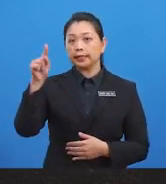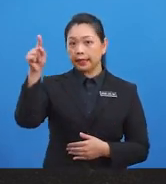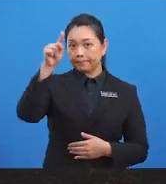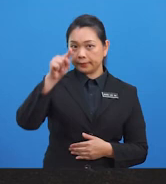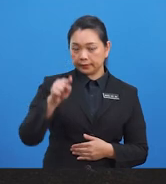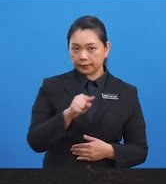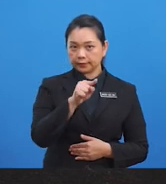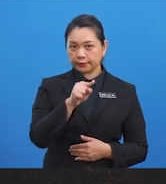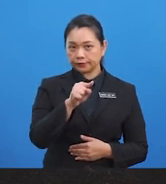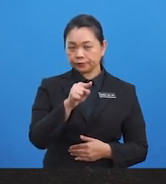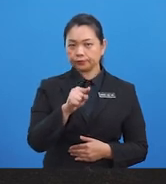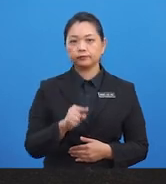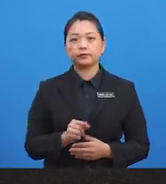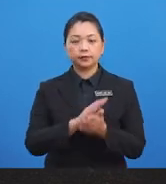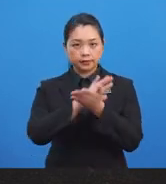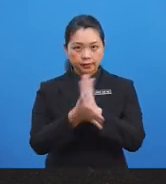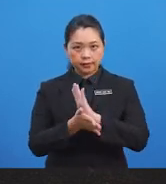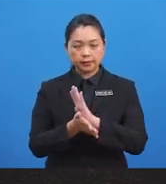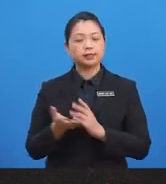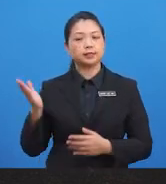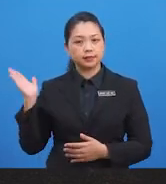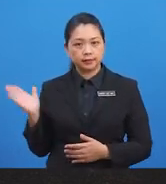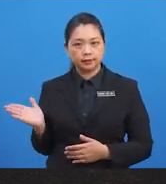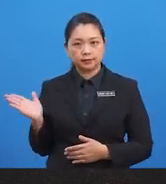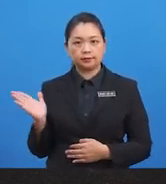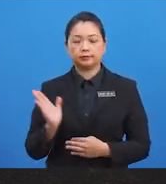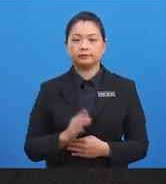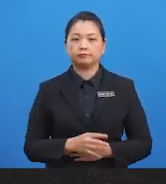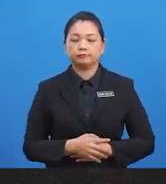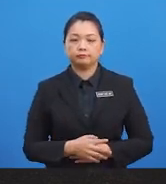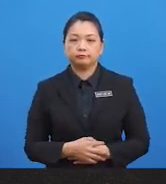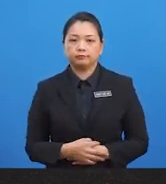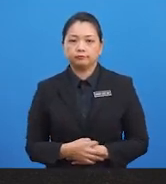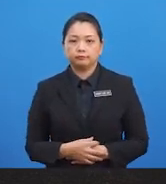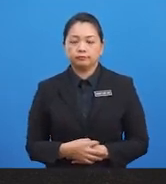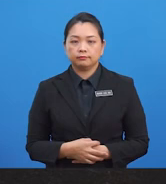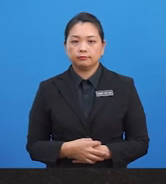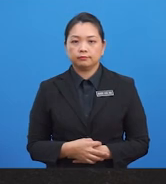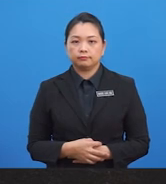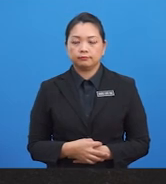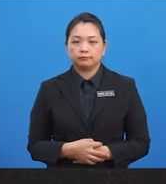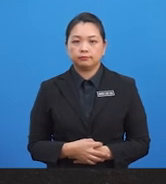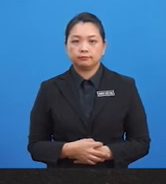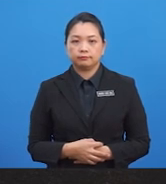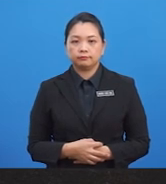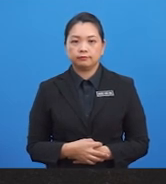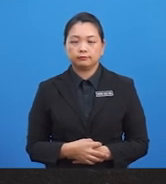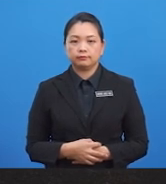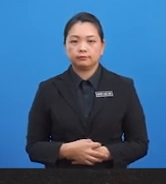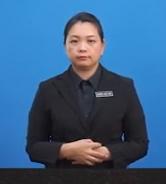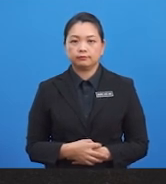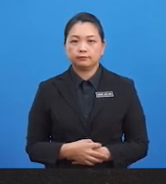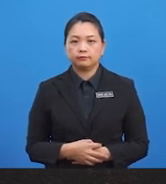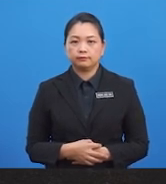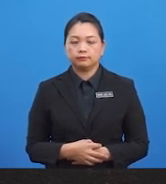Khamirkan kurungan 1 tolak x tutup kurungan kuasa negatif 2, maka